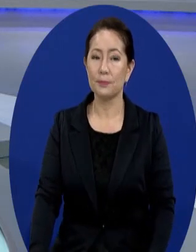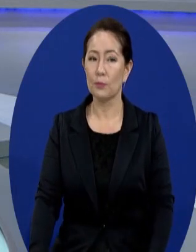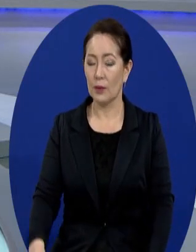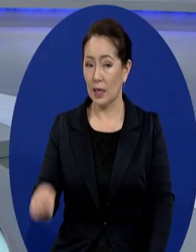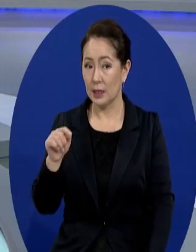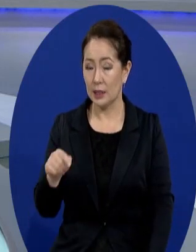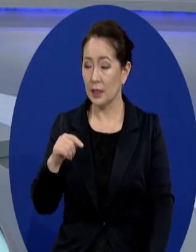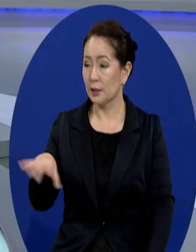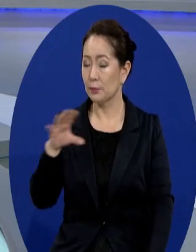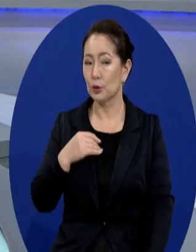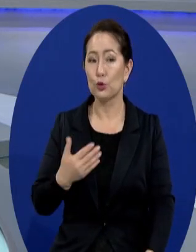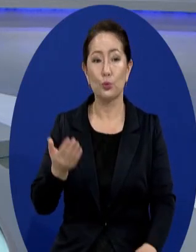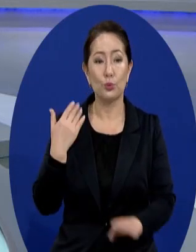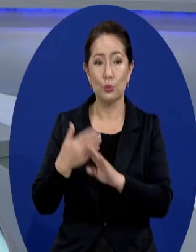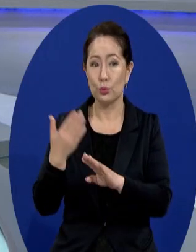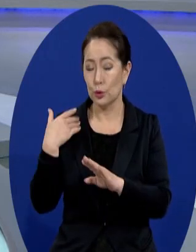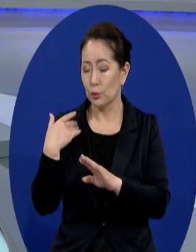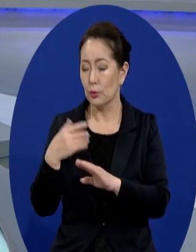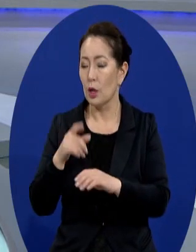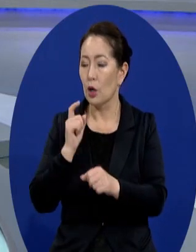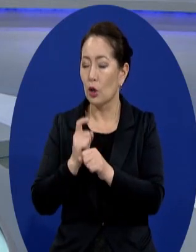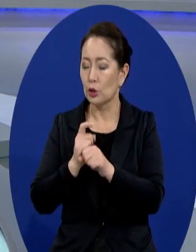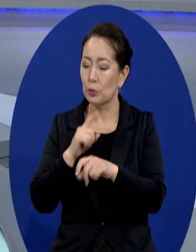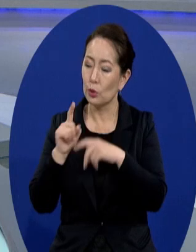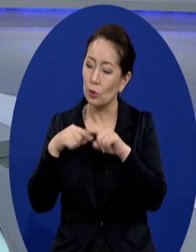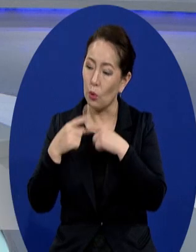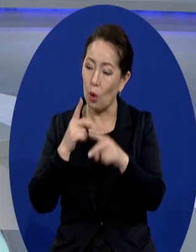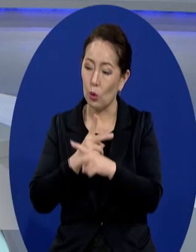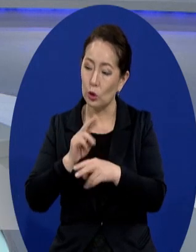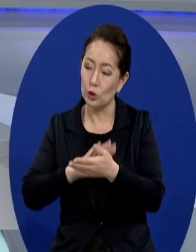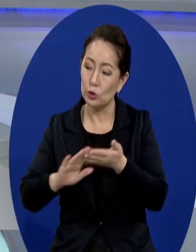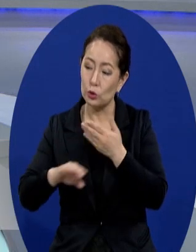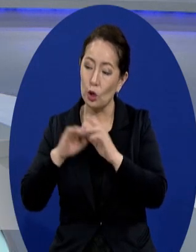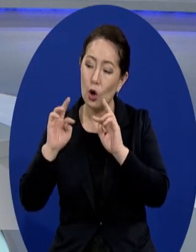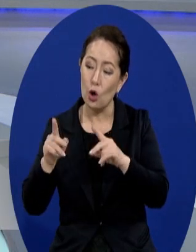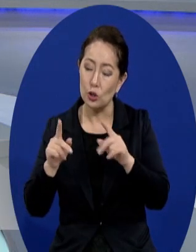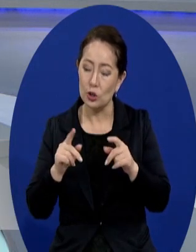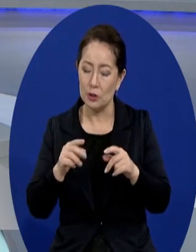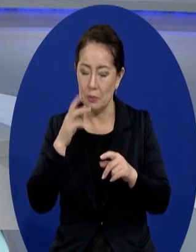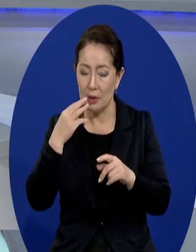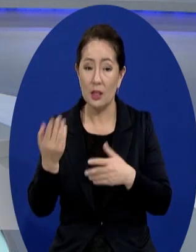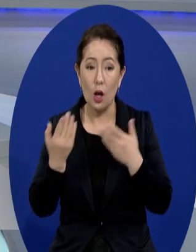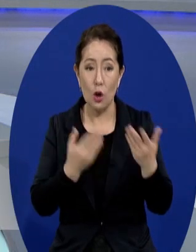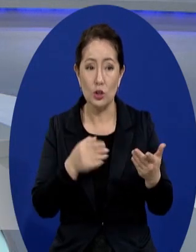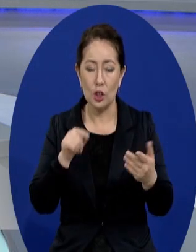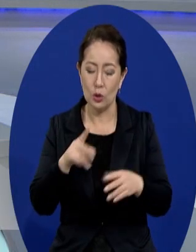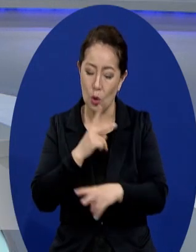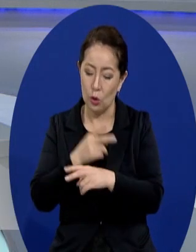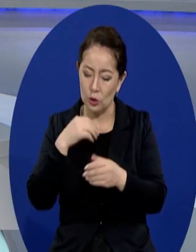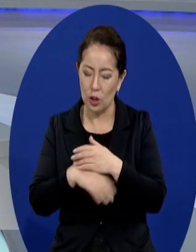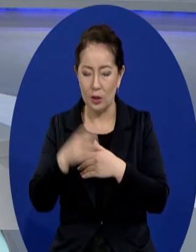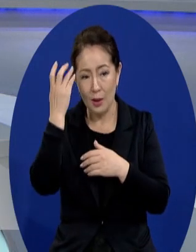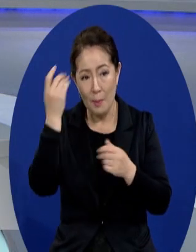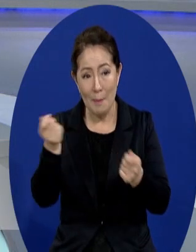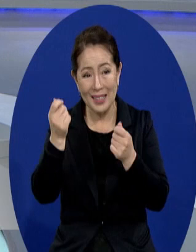За тэгэхээр бид хэд өдрийн өмнө хөдөлмөрийн тухай хуульд гарсан өөрчлөлтүүдийн талаар мэдээлэл бэлтгэсэн. Энэ хуульд бол малчин